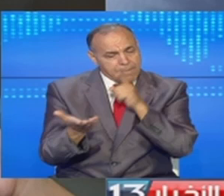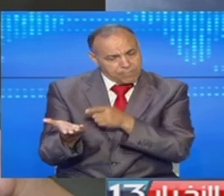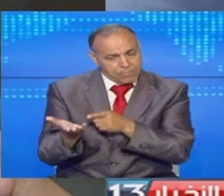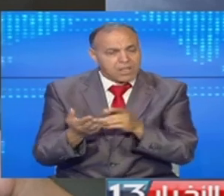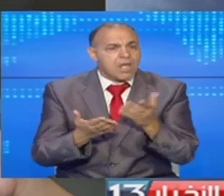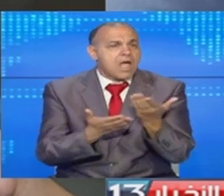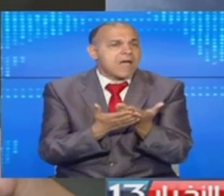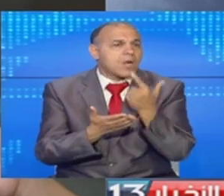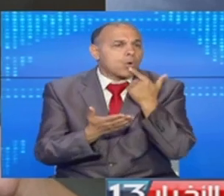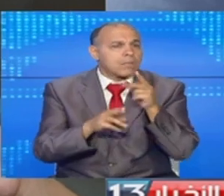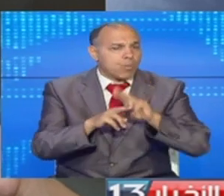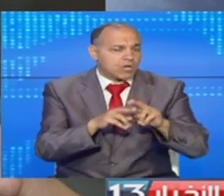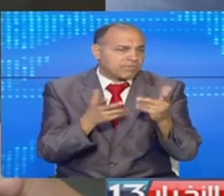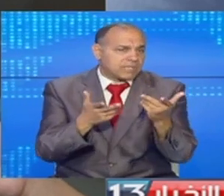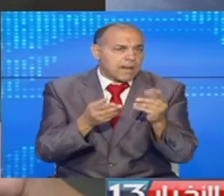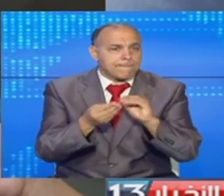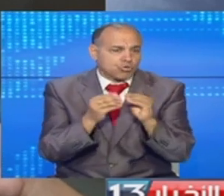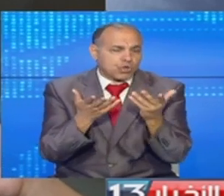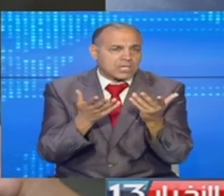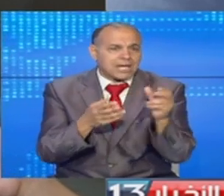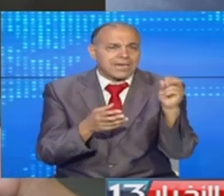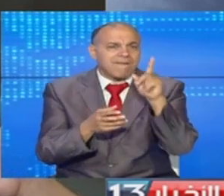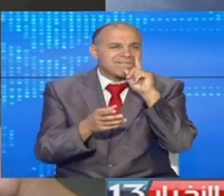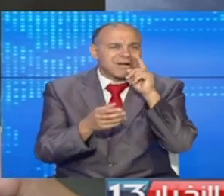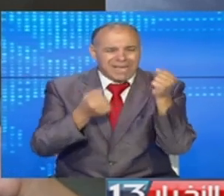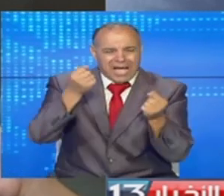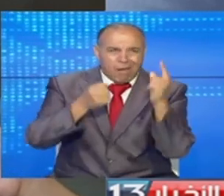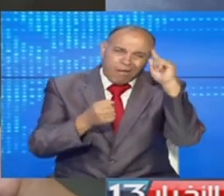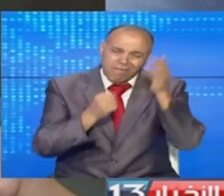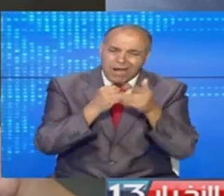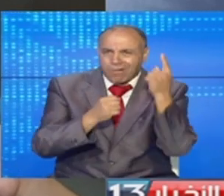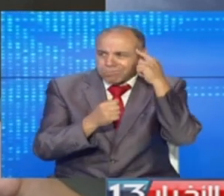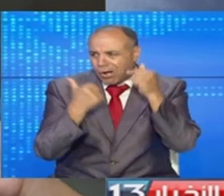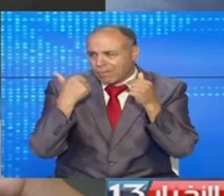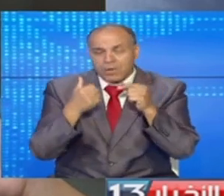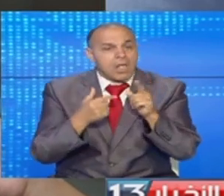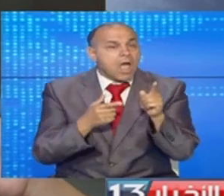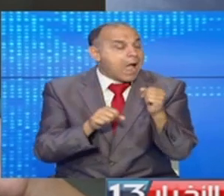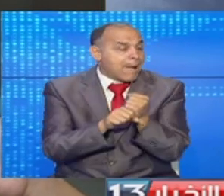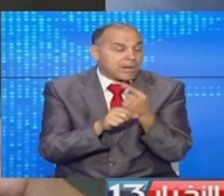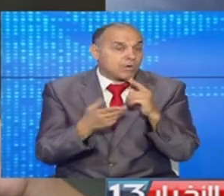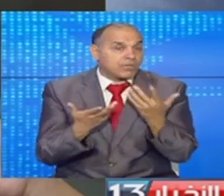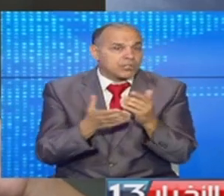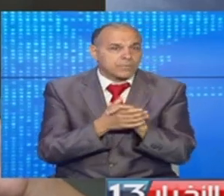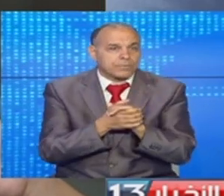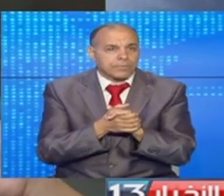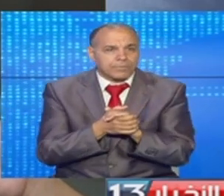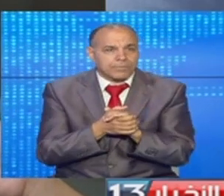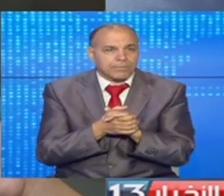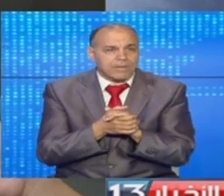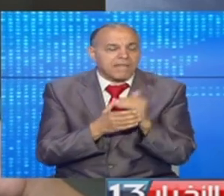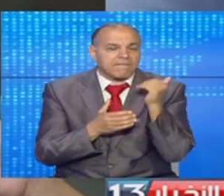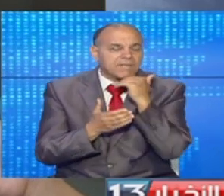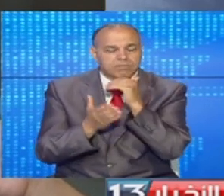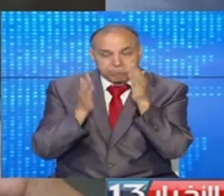على غرار أيضا معالجة مشكلة نقل النساء الفلاحات، وأيضا العمل على مش نسرعوا